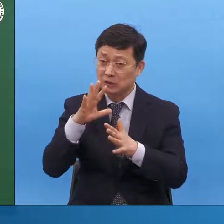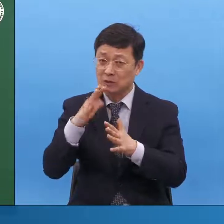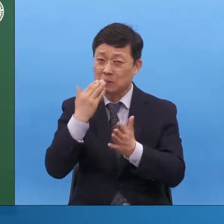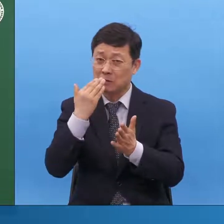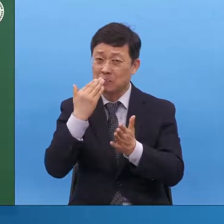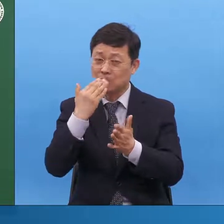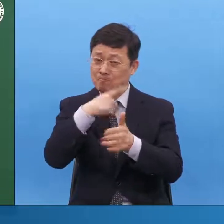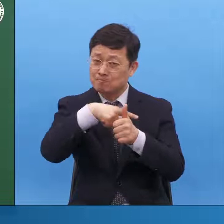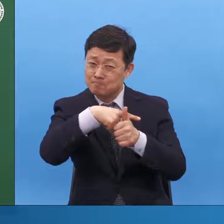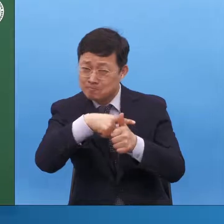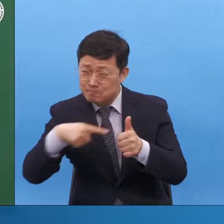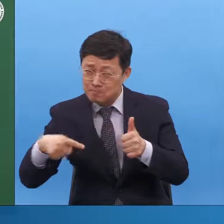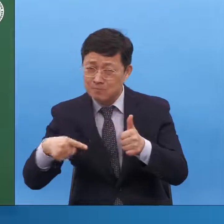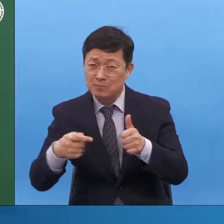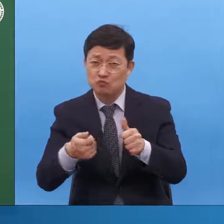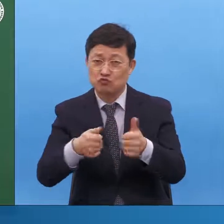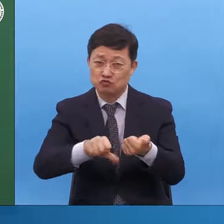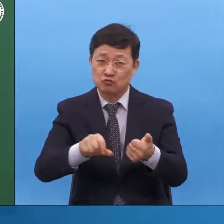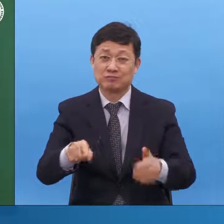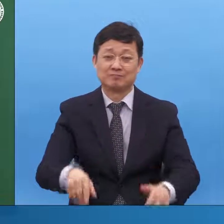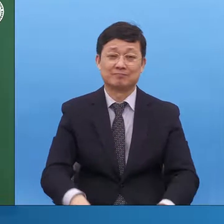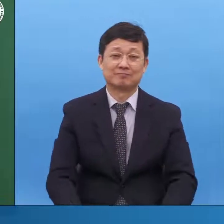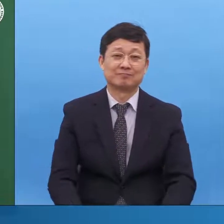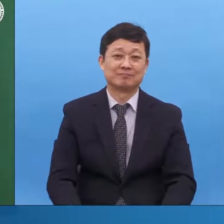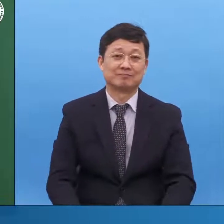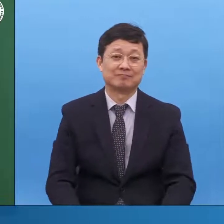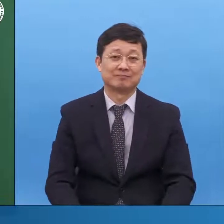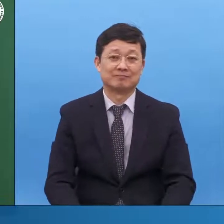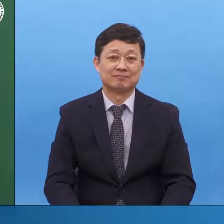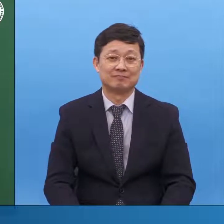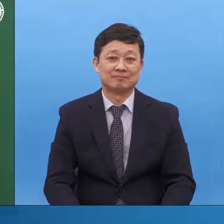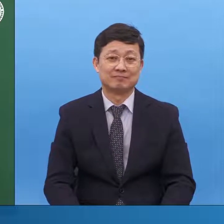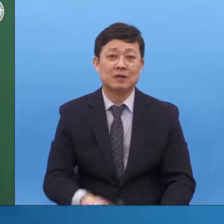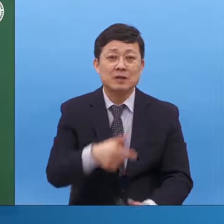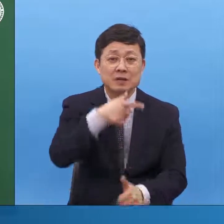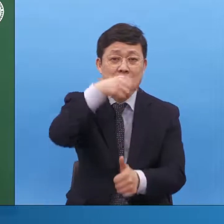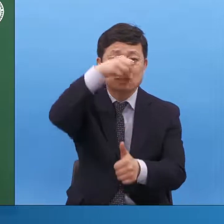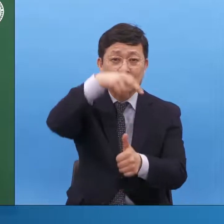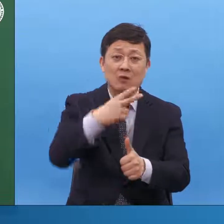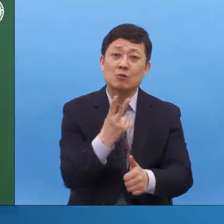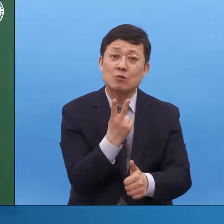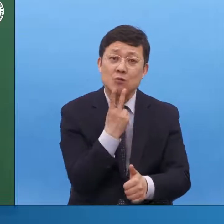억울하게 죽은 게 아니에요. That he did not die a regrettable death.